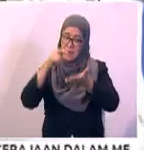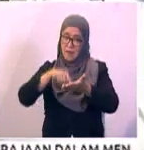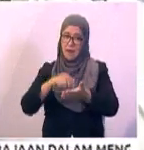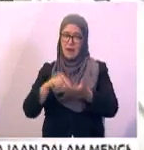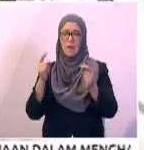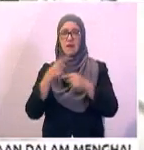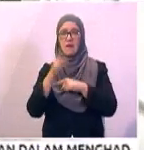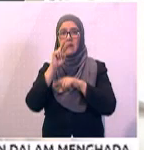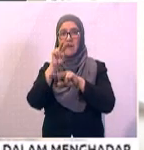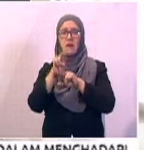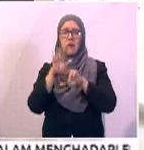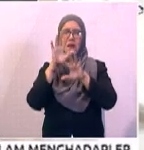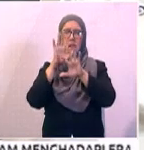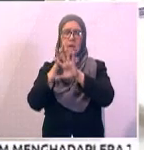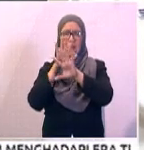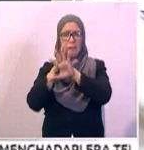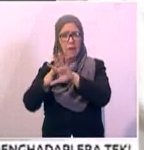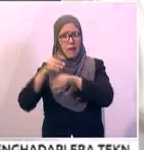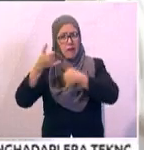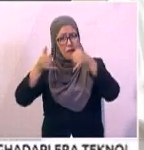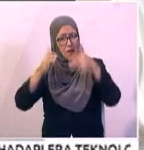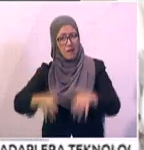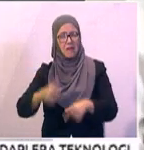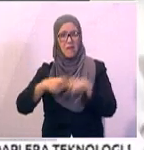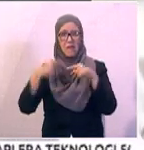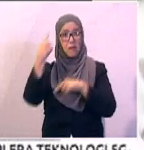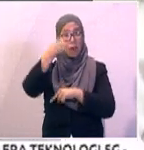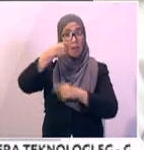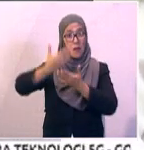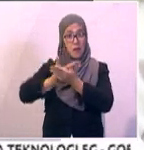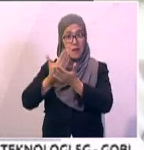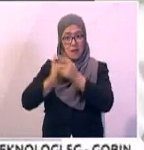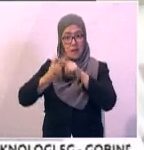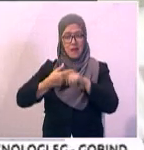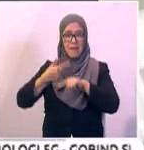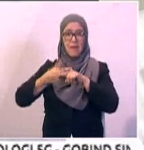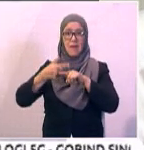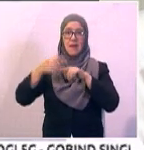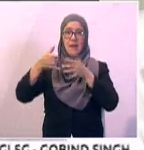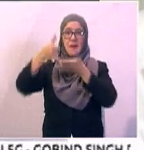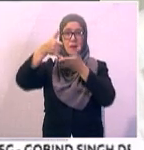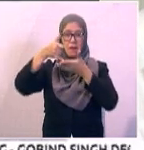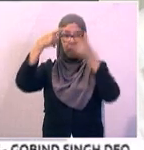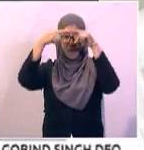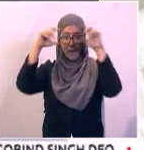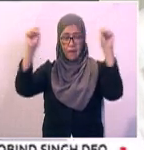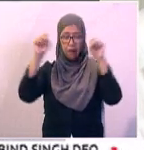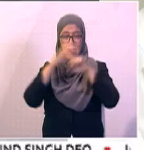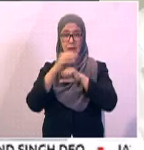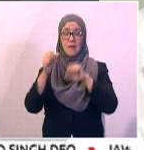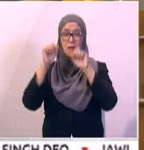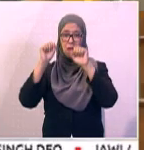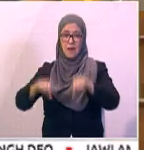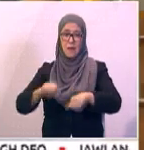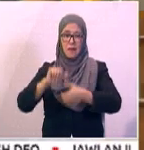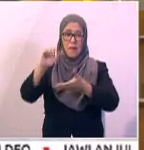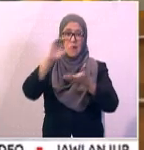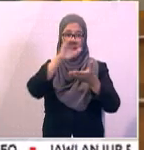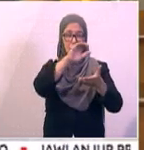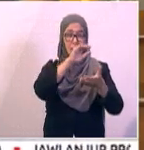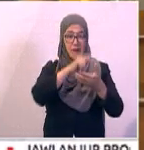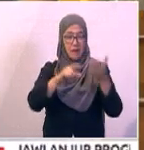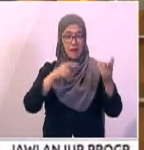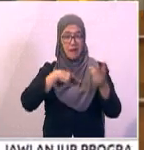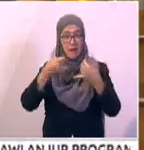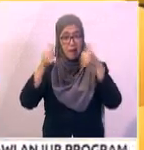ramai pemain-pemain muka baru dari Piala Presiden bermain pada kejohanan ini. Sekaligus dapat membekalkan pemain-pemain baru ini ke Liga